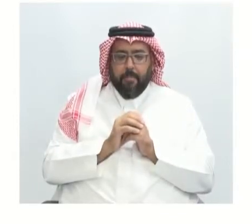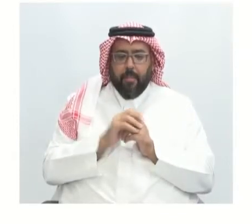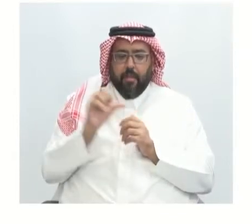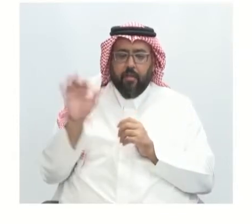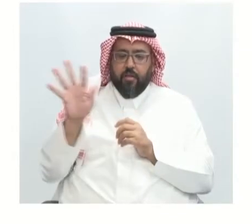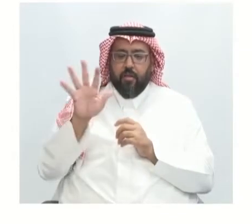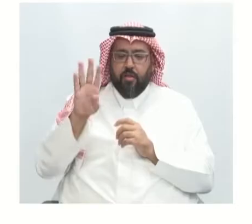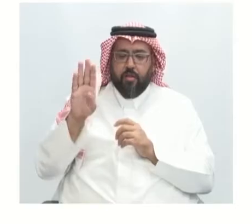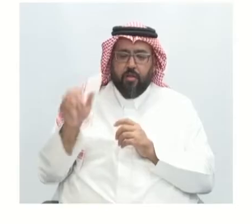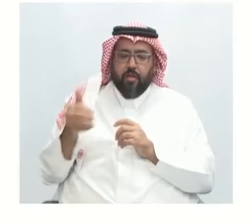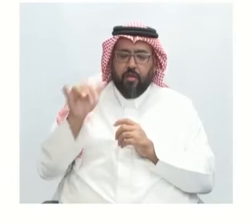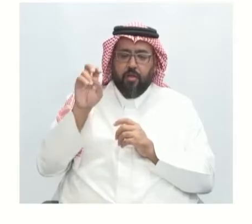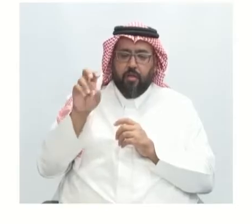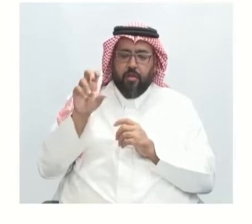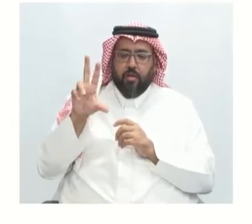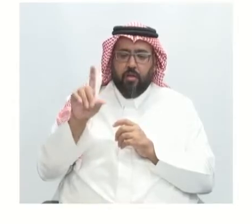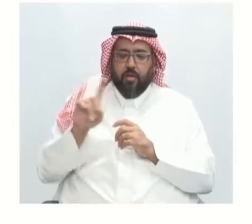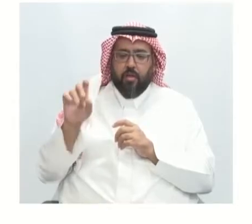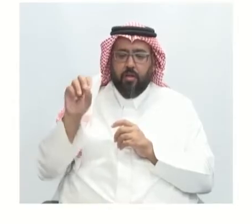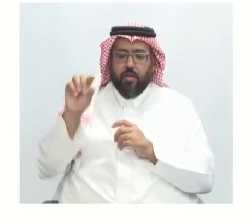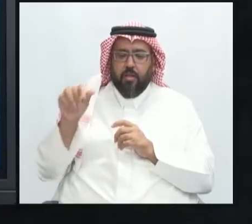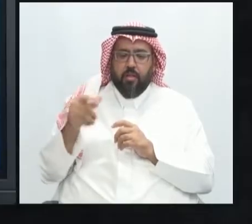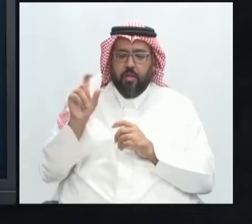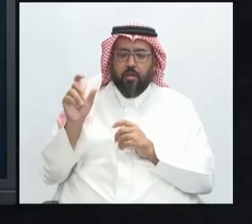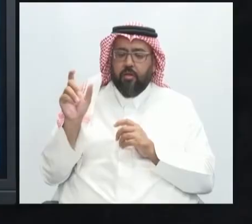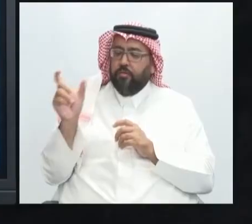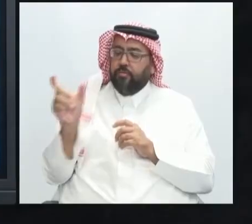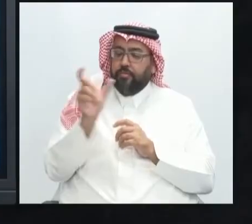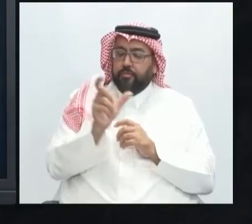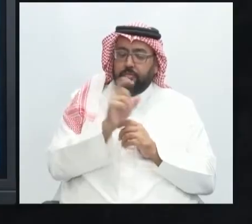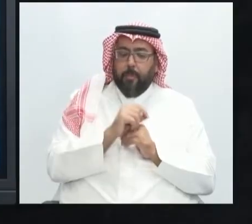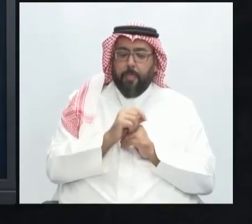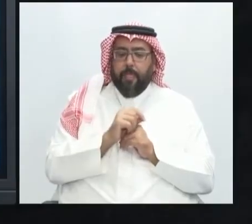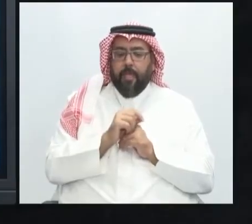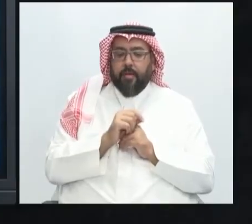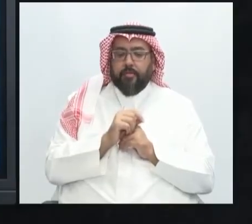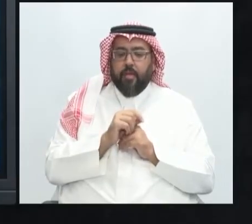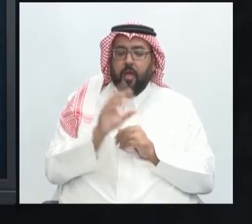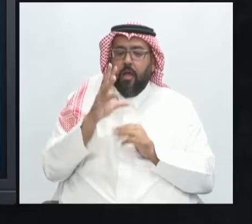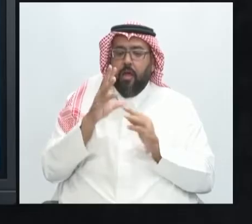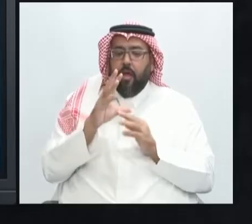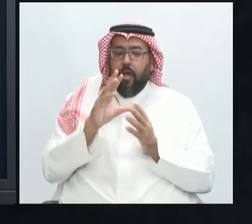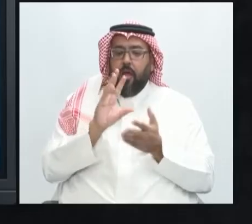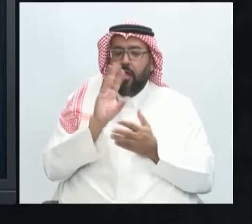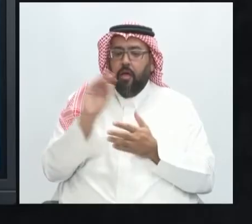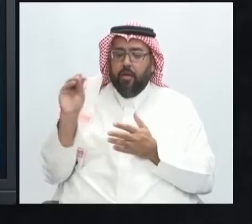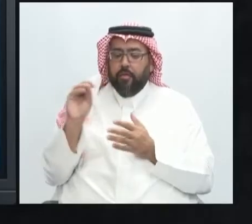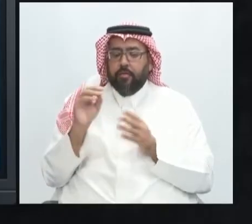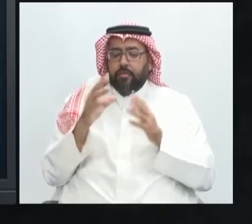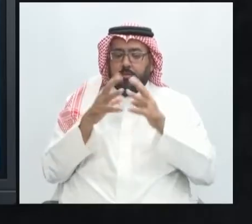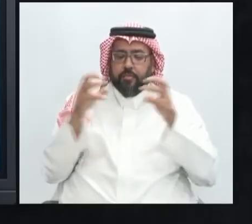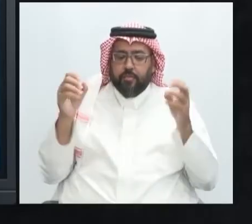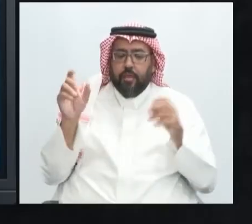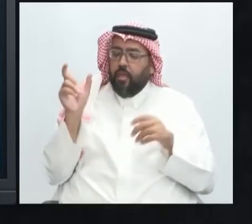اذا لدينا ثلاث جمل هذه الجمل تكون معنى الصبر تكون